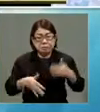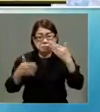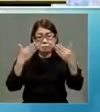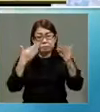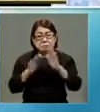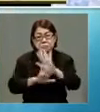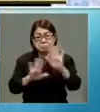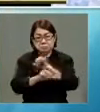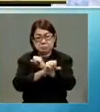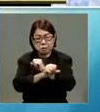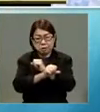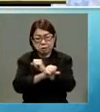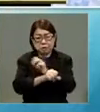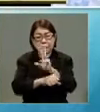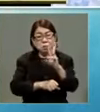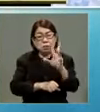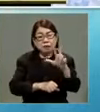เหลืออยู่